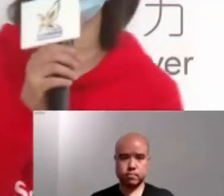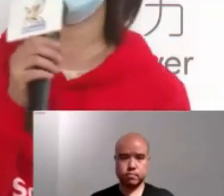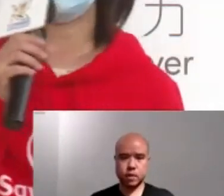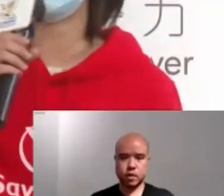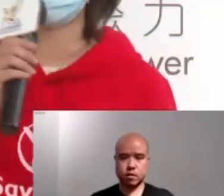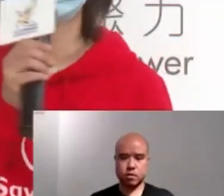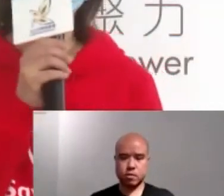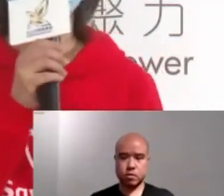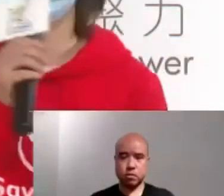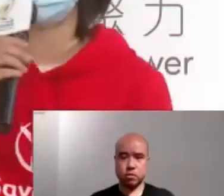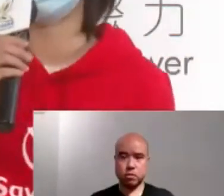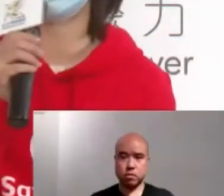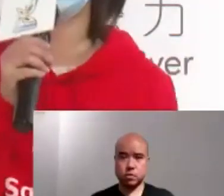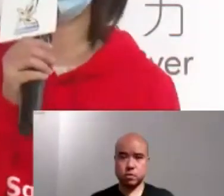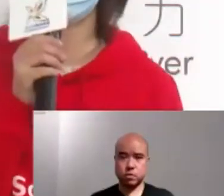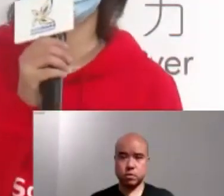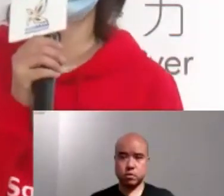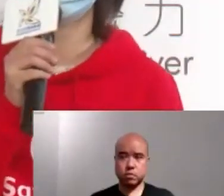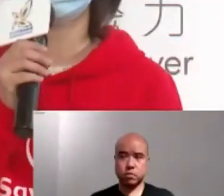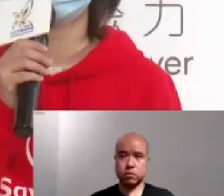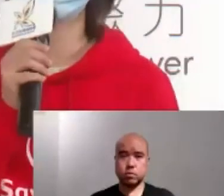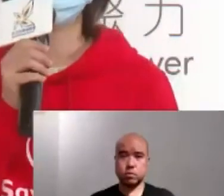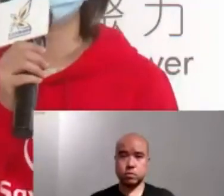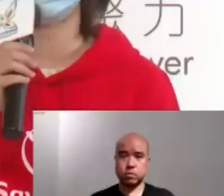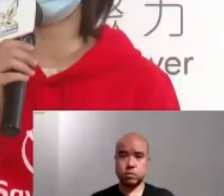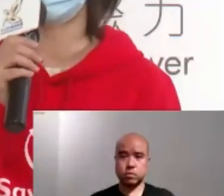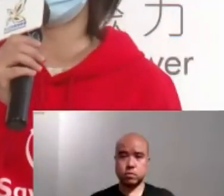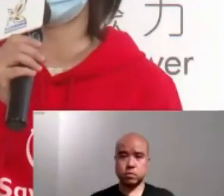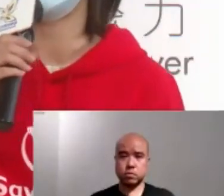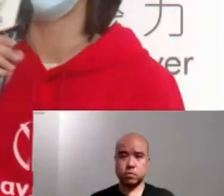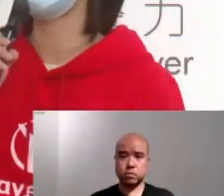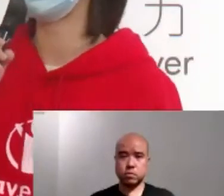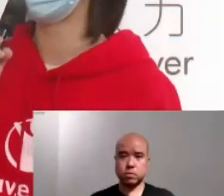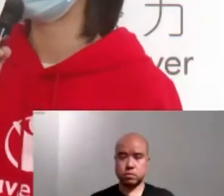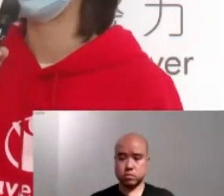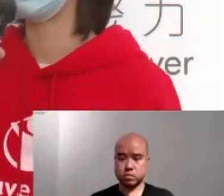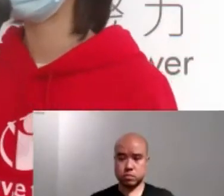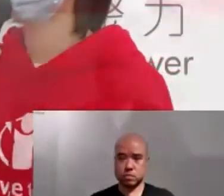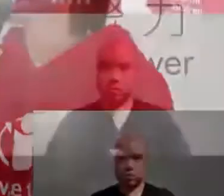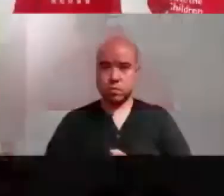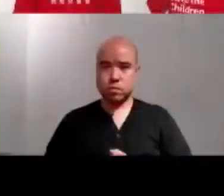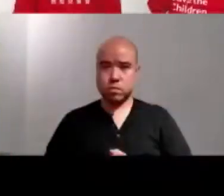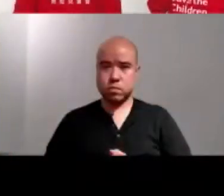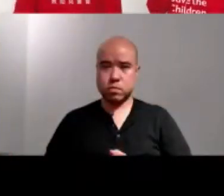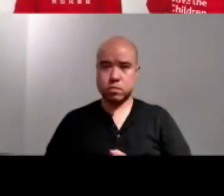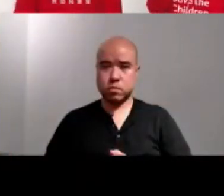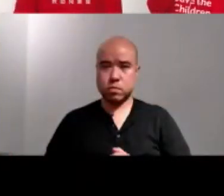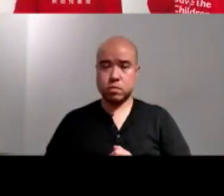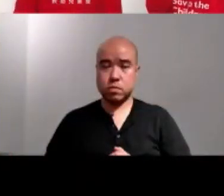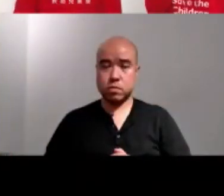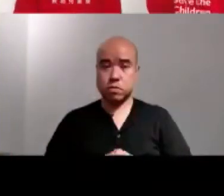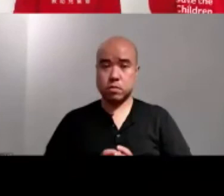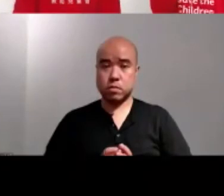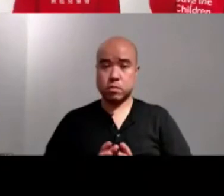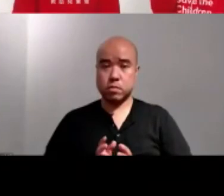咁啱啱都睇咗一条短片啦，咁跟住落嚟我哋会再详细啲分享下嘅。咁请问可唔可以 show 个 PowerPoint 出嚟？系，唔该